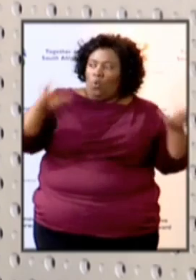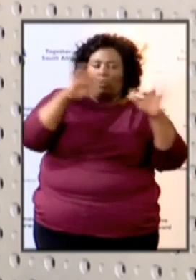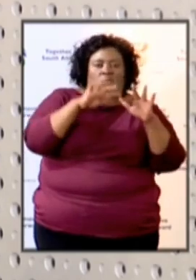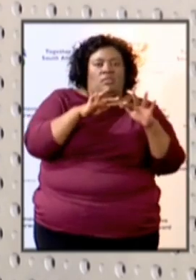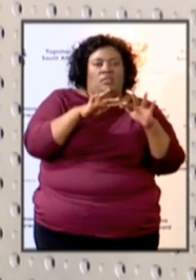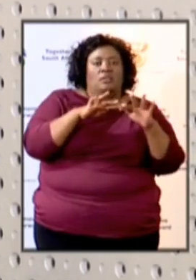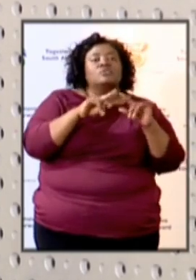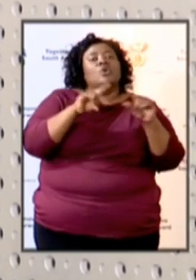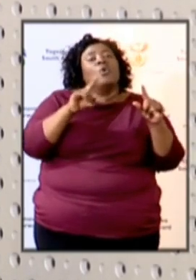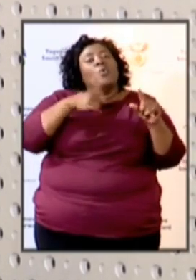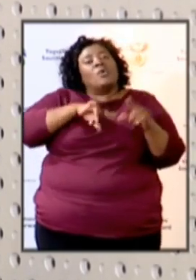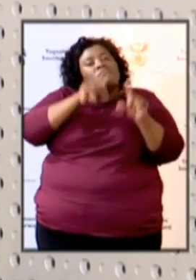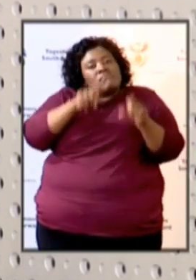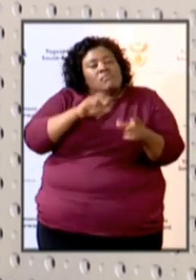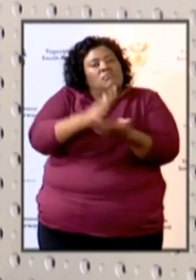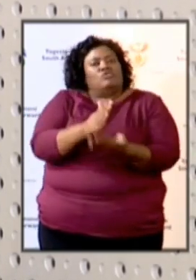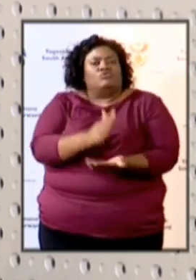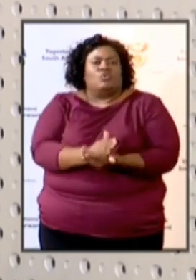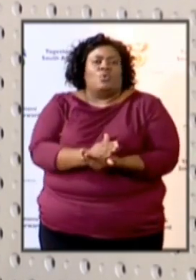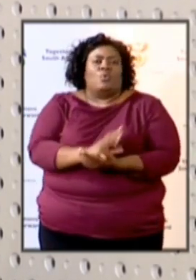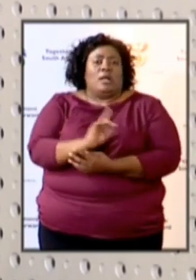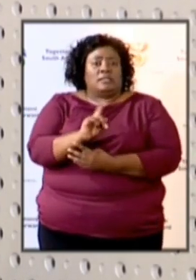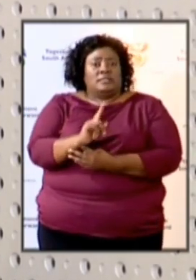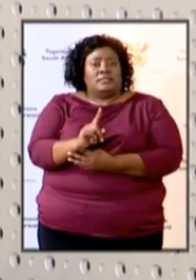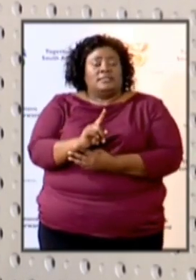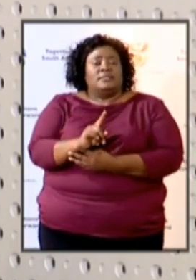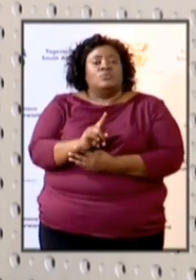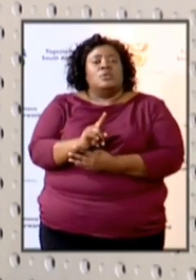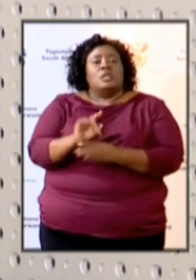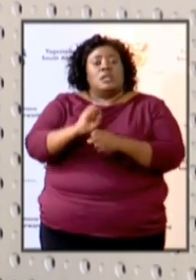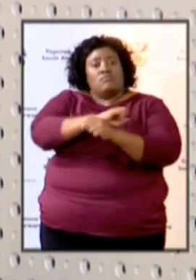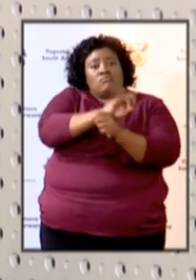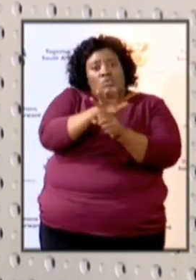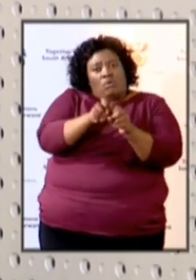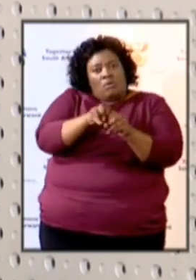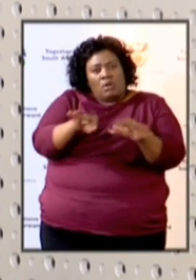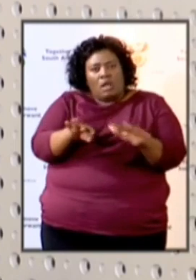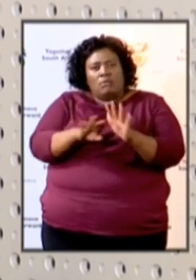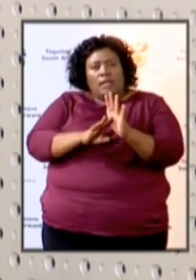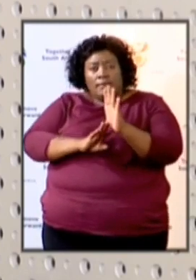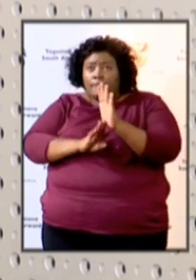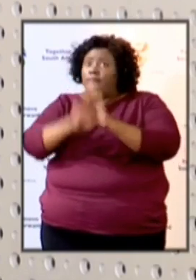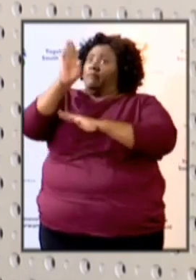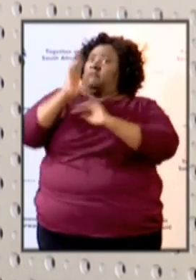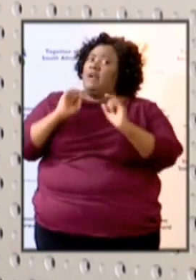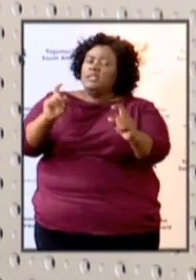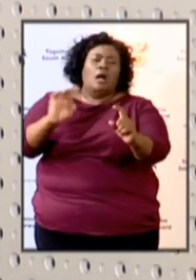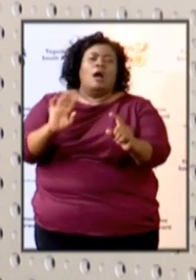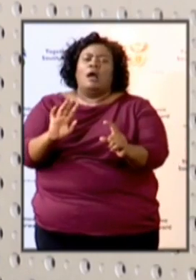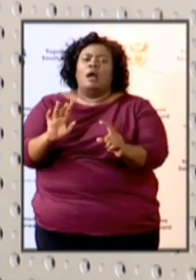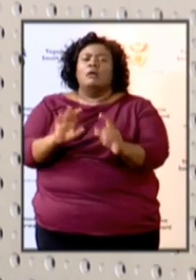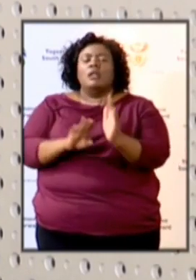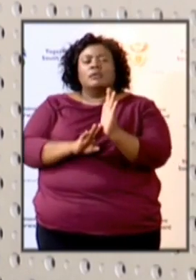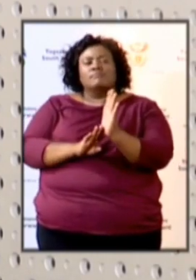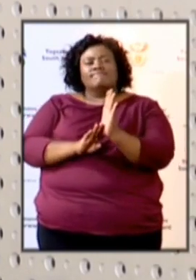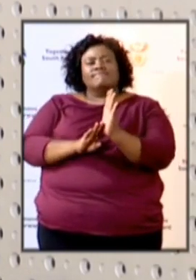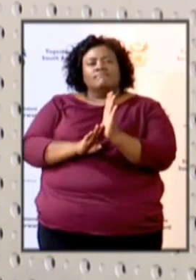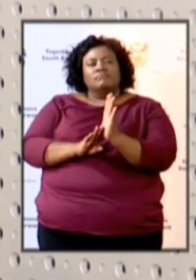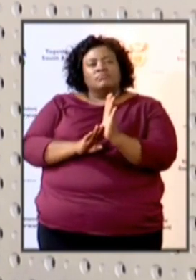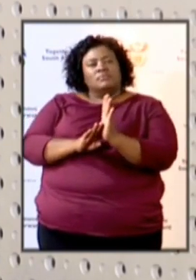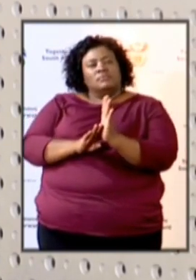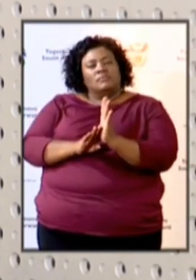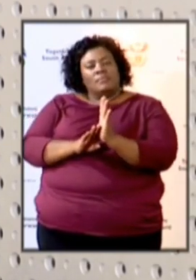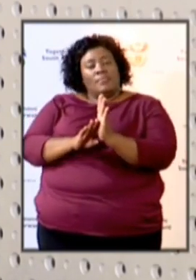sithi. Kufanele sisivumele ukuthi sihambe kancane, sihambe kancane. Lokho ke